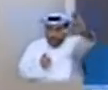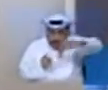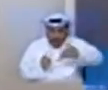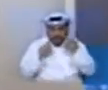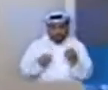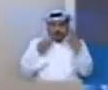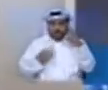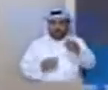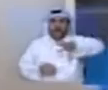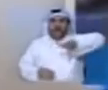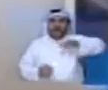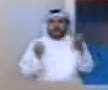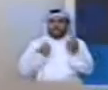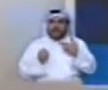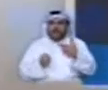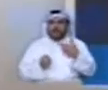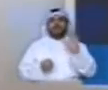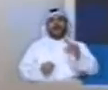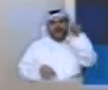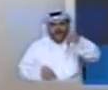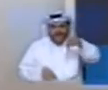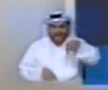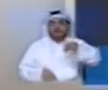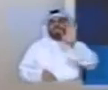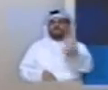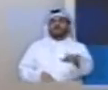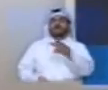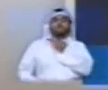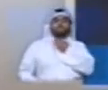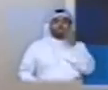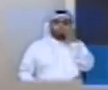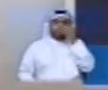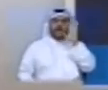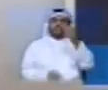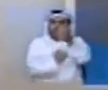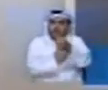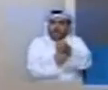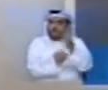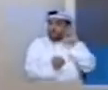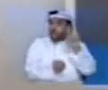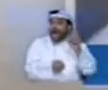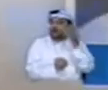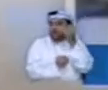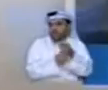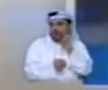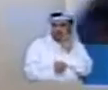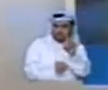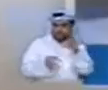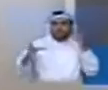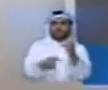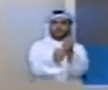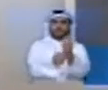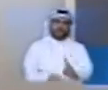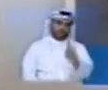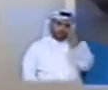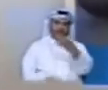يبقى المقيم في تعاونه وفي تجاوبه وفي أيضا تتبعه بكل الإجراءات اللي تكون في وزارة الداخلية، هي عنوان الأمن والأمان إن شاء الله